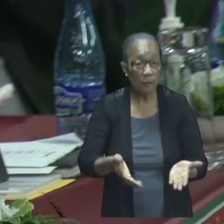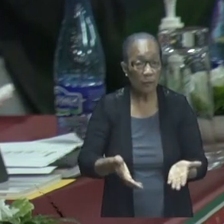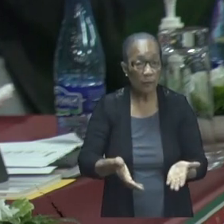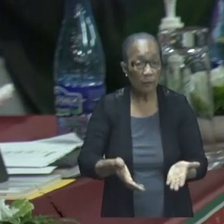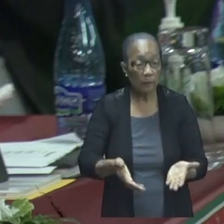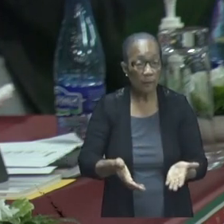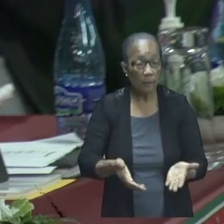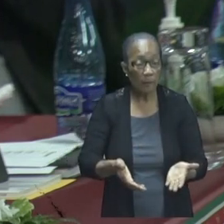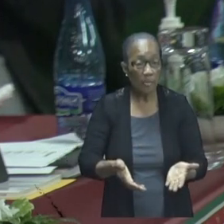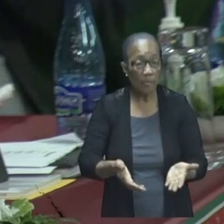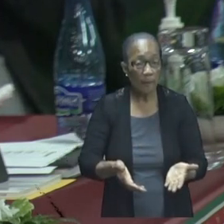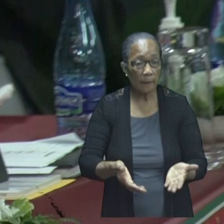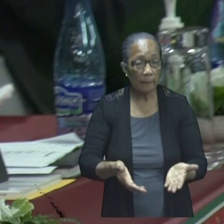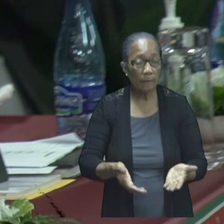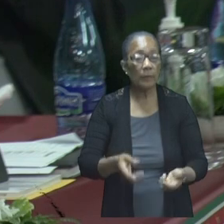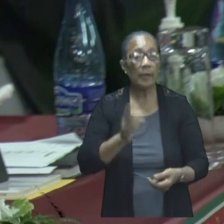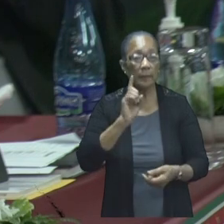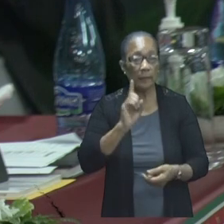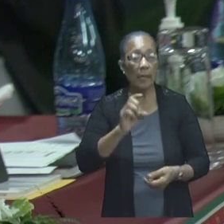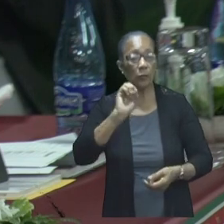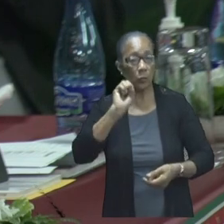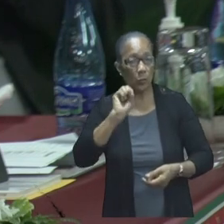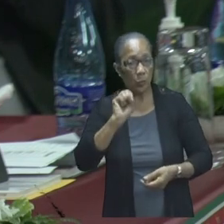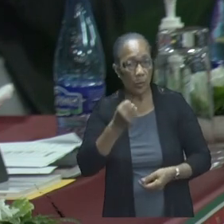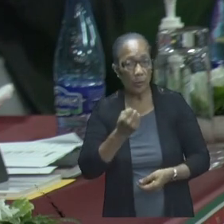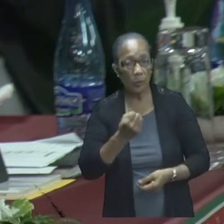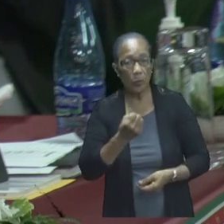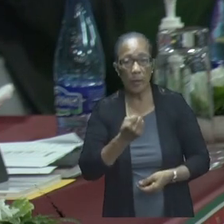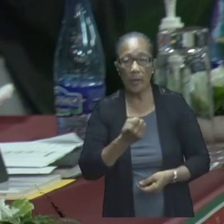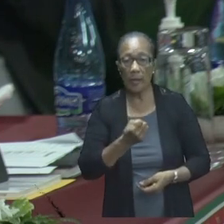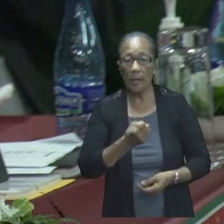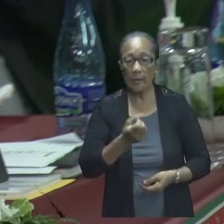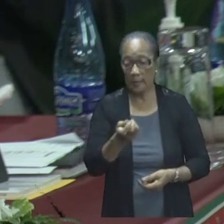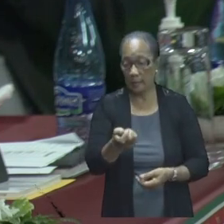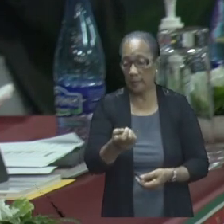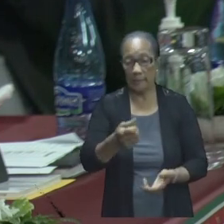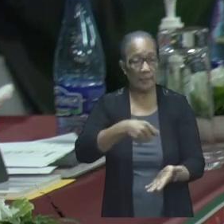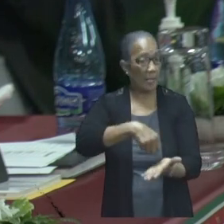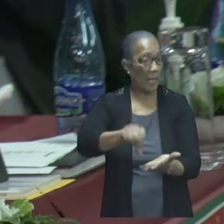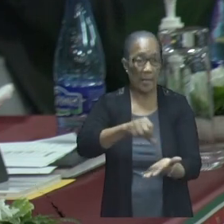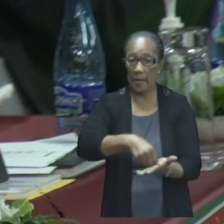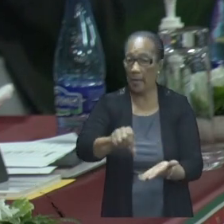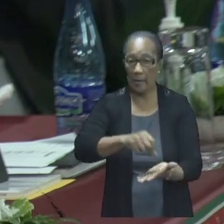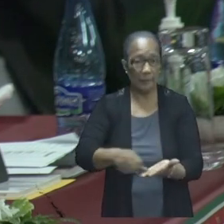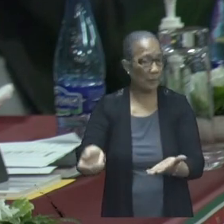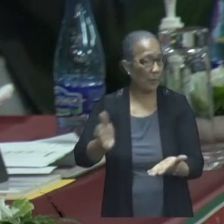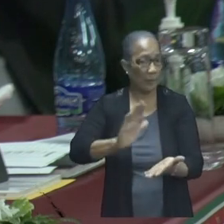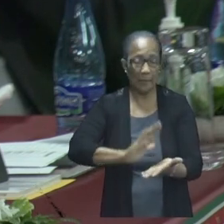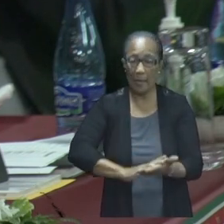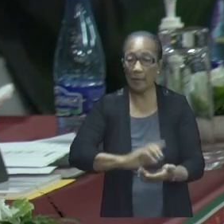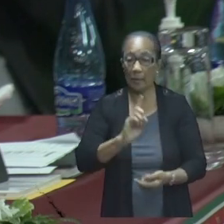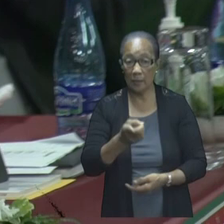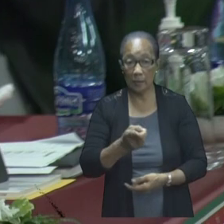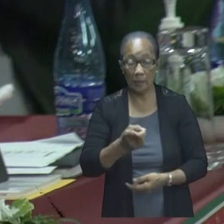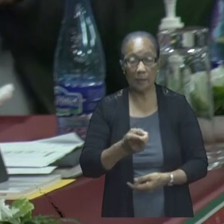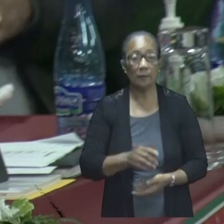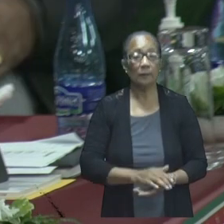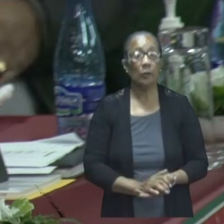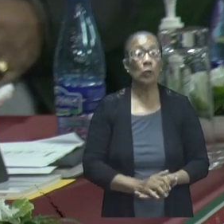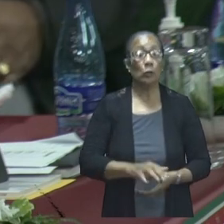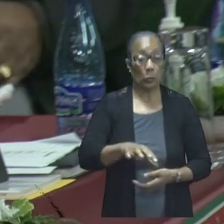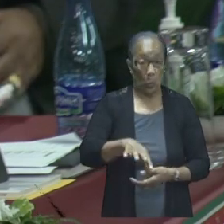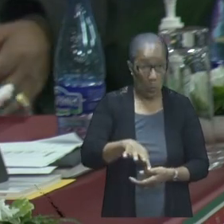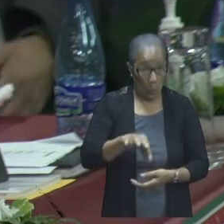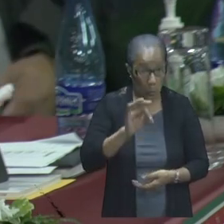dames en heren daar kunnen we mogen geen salarissen betalen de keuzes die